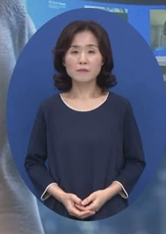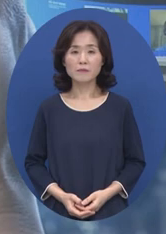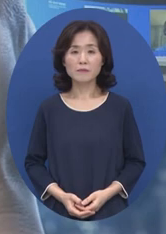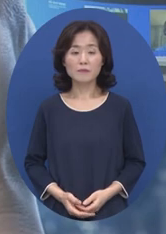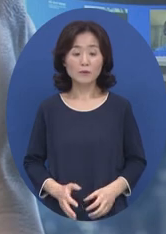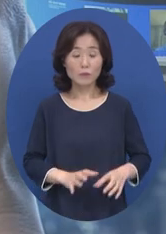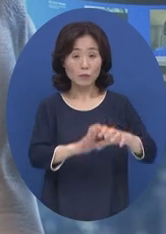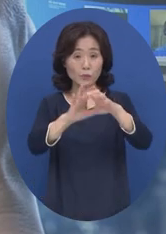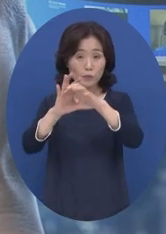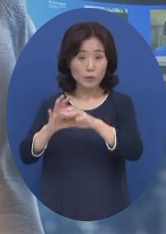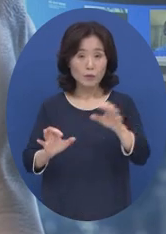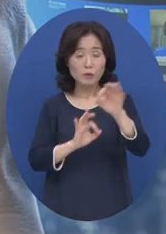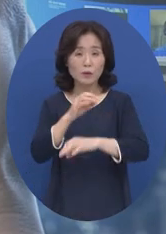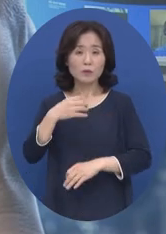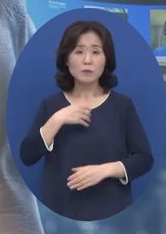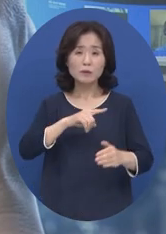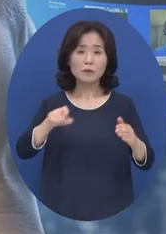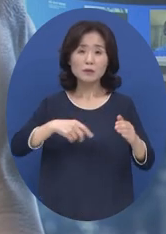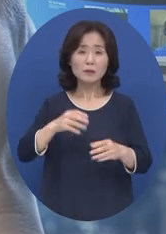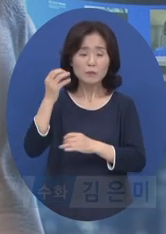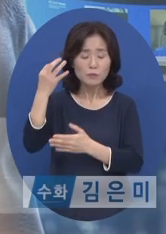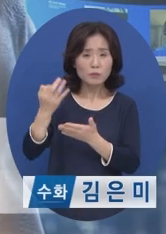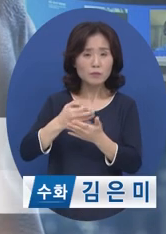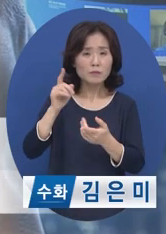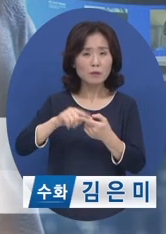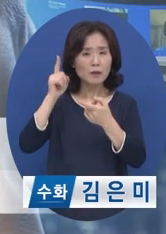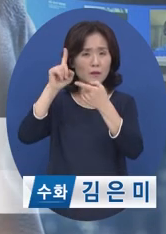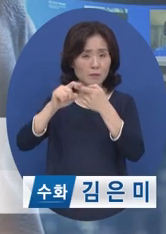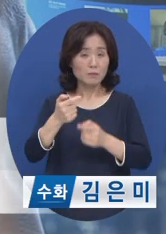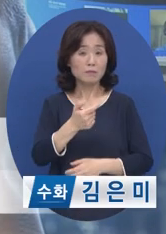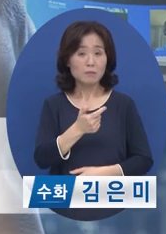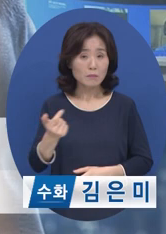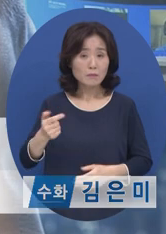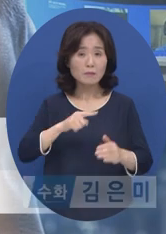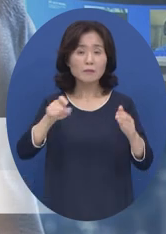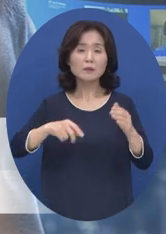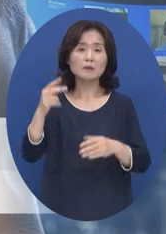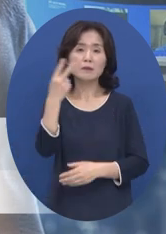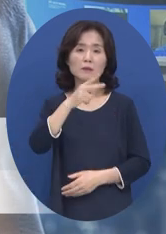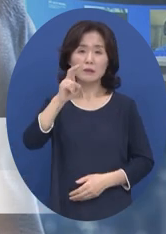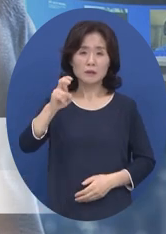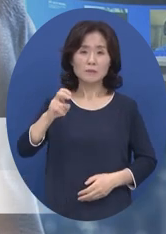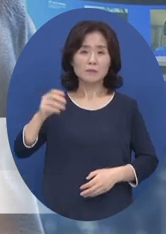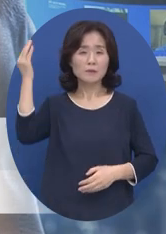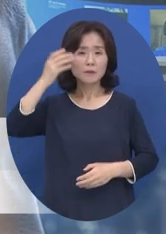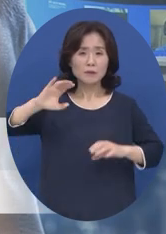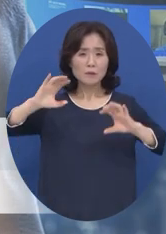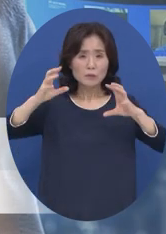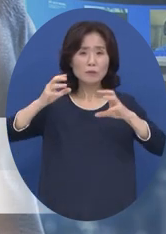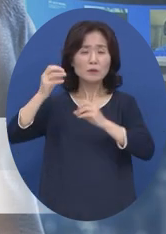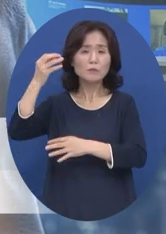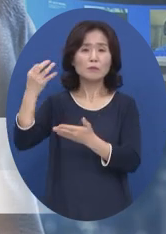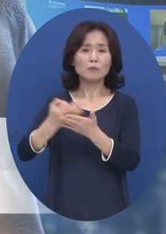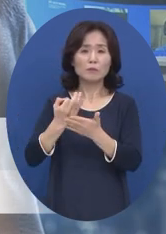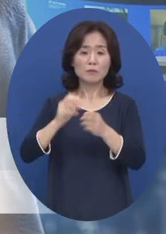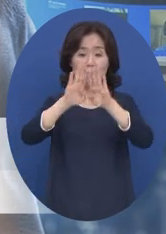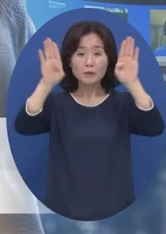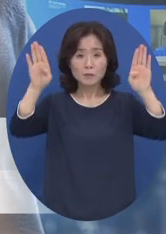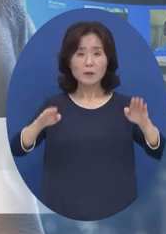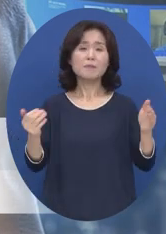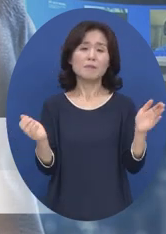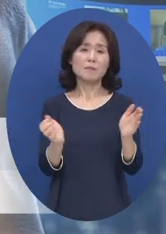쿠론 알고 경제의 계속 기본소득 에 대한 뜨거운 관심 아래 2020 대한민국 기본소득 박람회가 그 막을